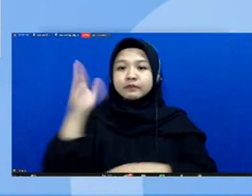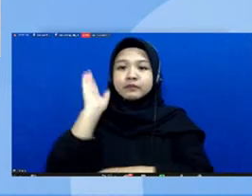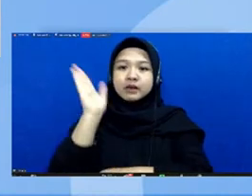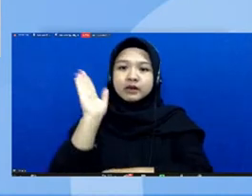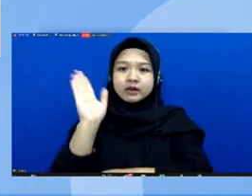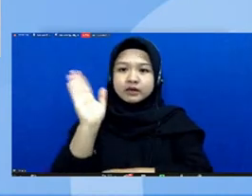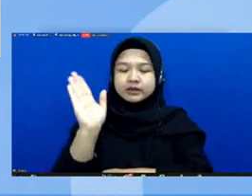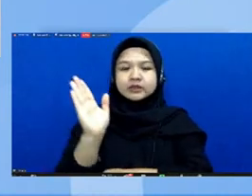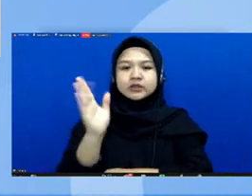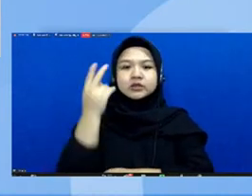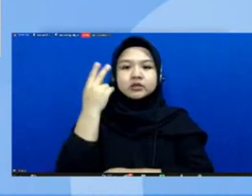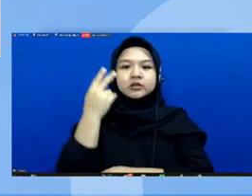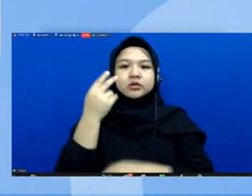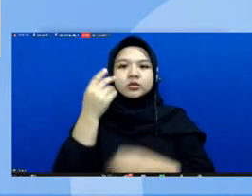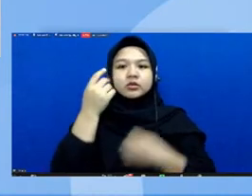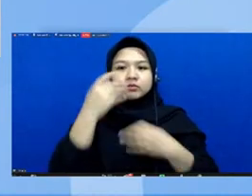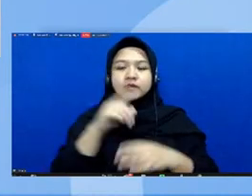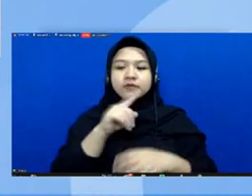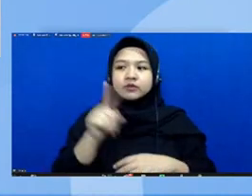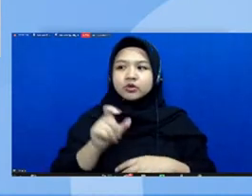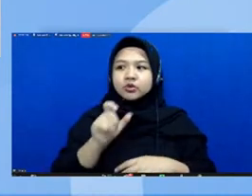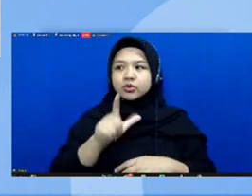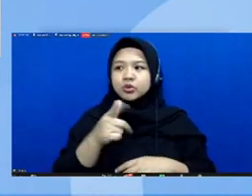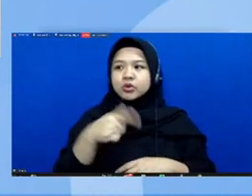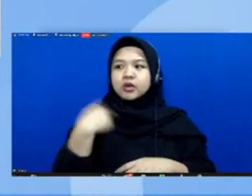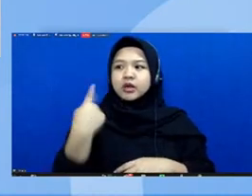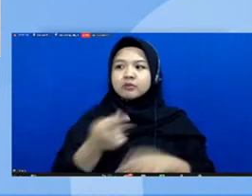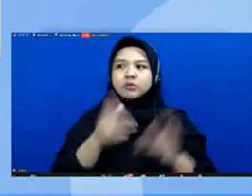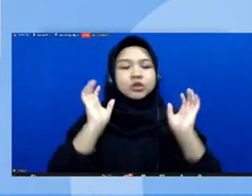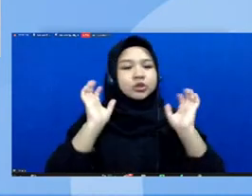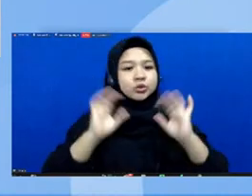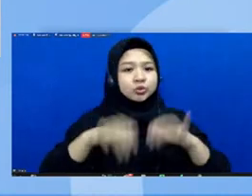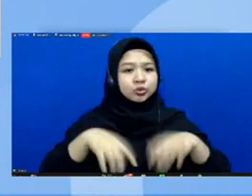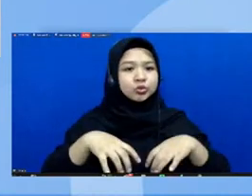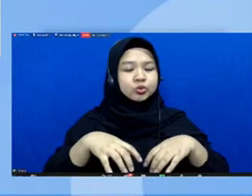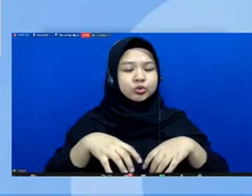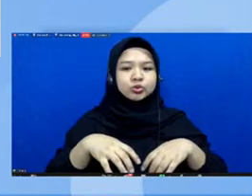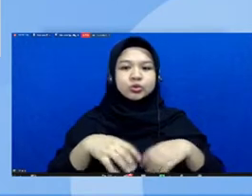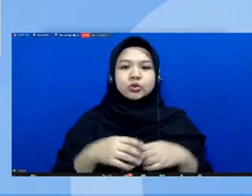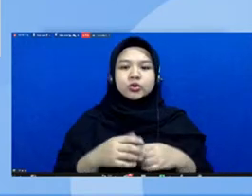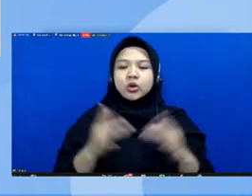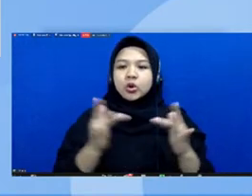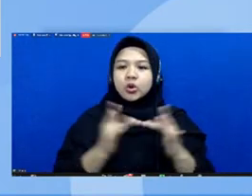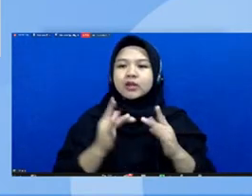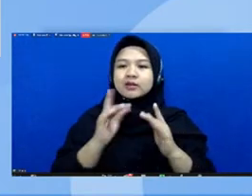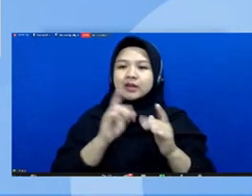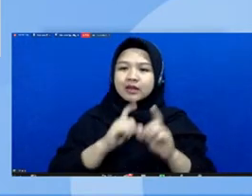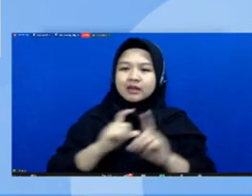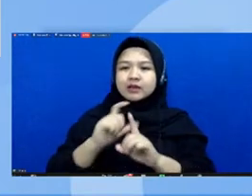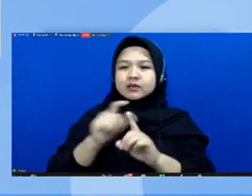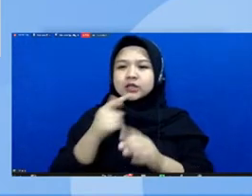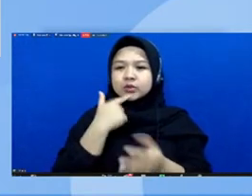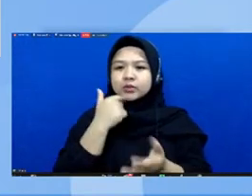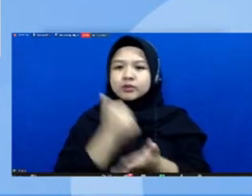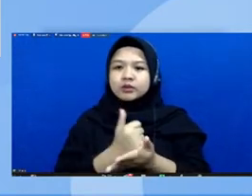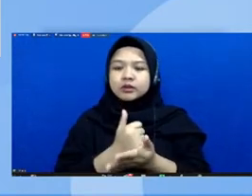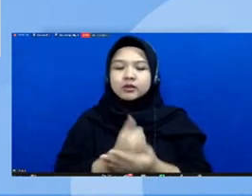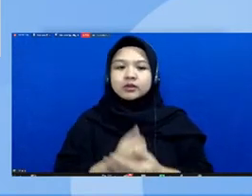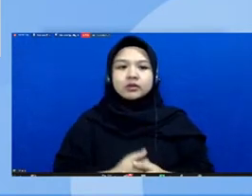Untuk Prof. Zulfikar Amir tadi, kami sangat setuju ya dengan bahwa kontak tracing itu sangat penting.